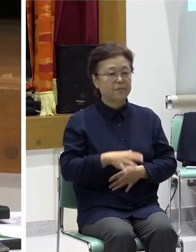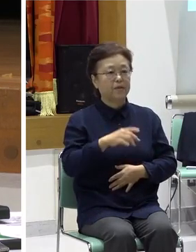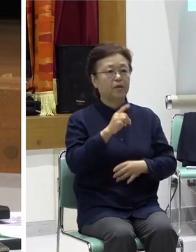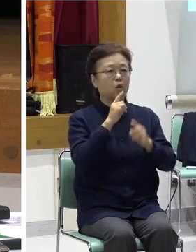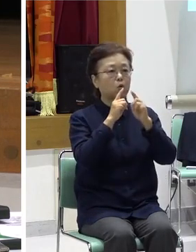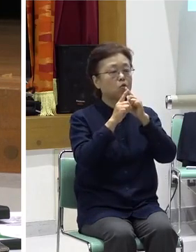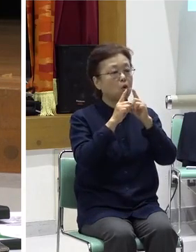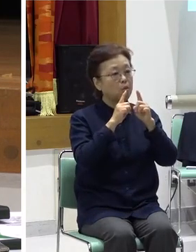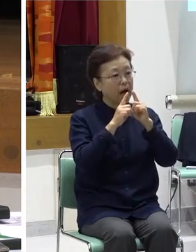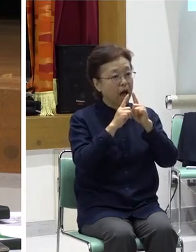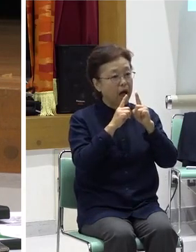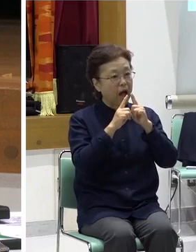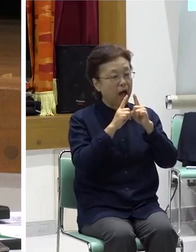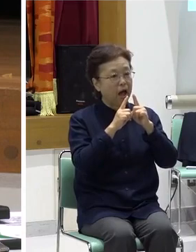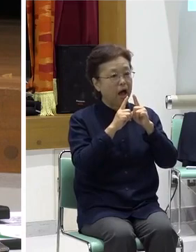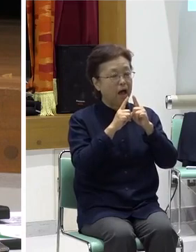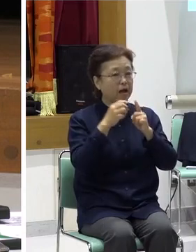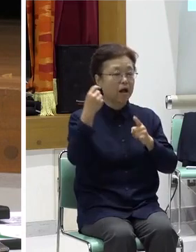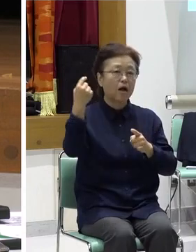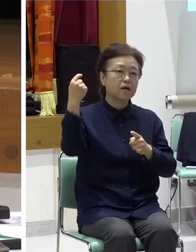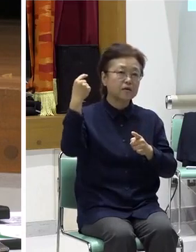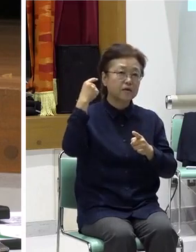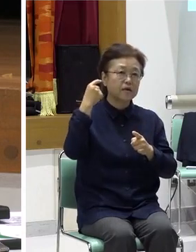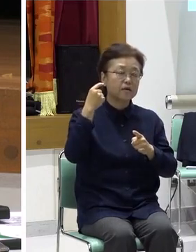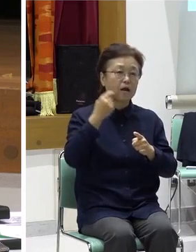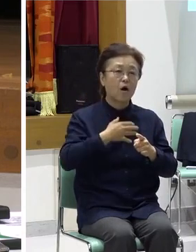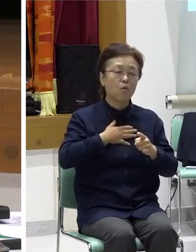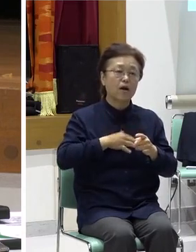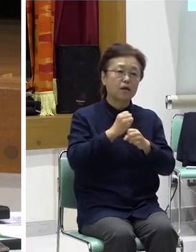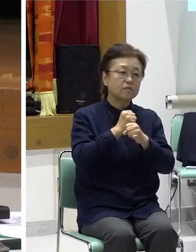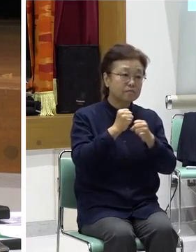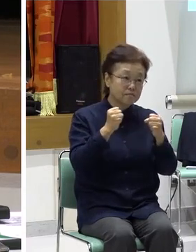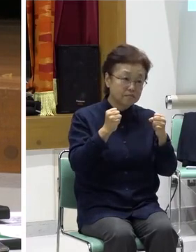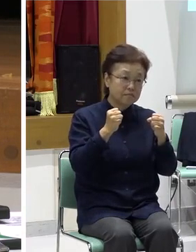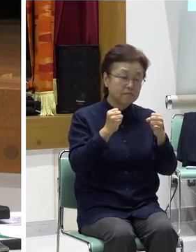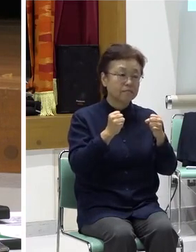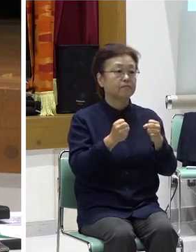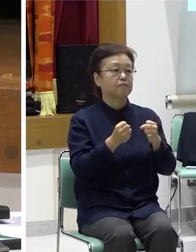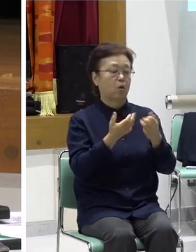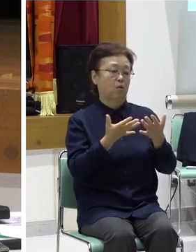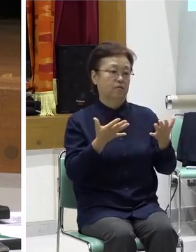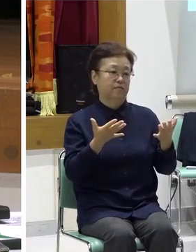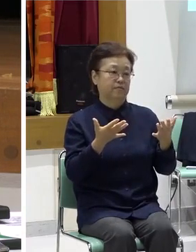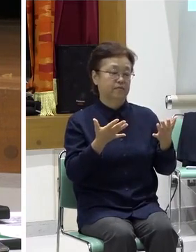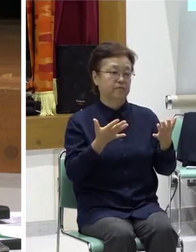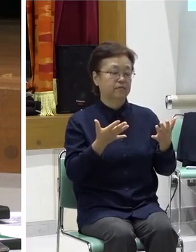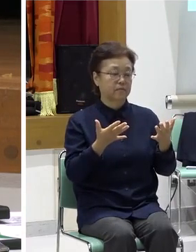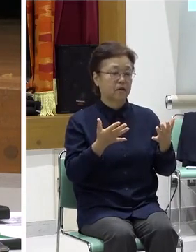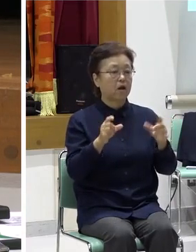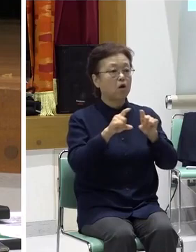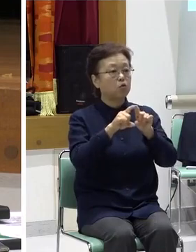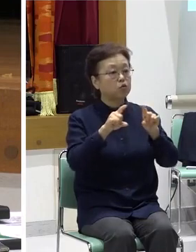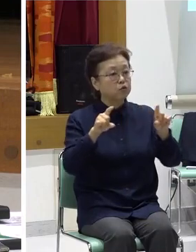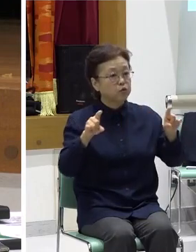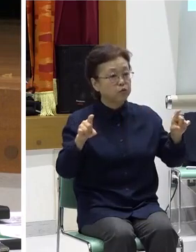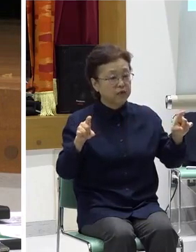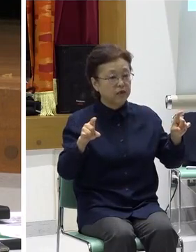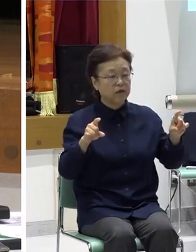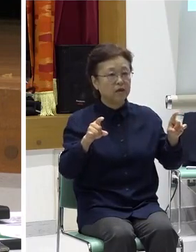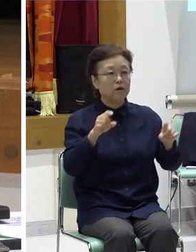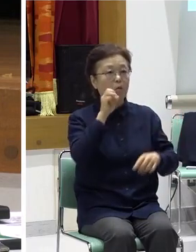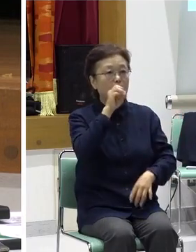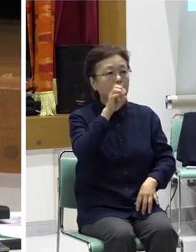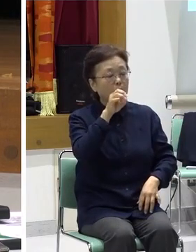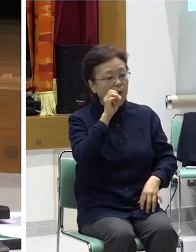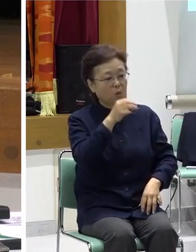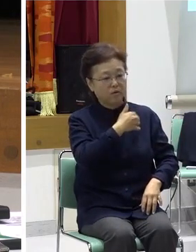ちょっと、わかりづらいかなっていう方が多くおられます。本当に普通に、喋られる方もおられるん